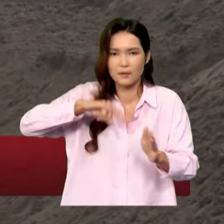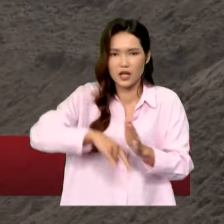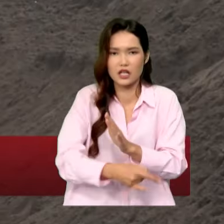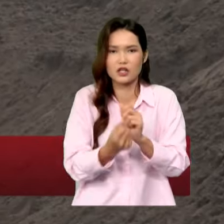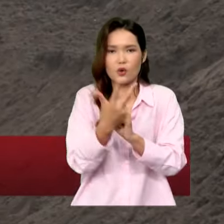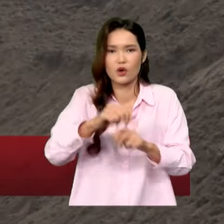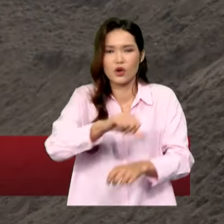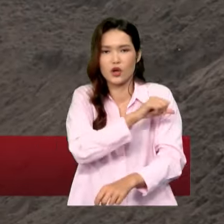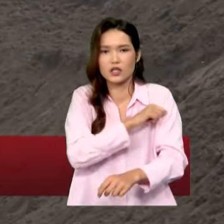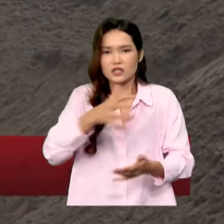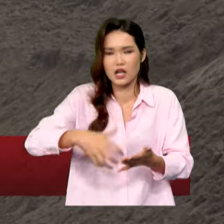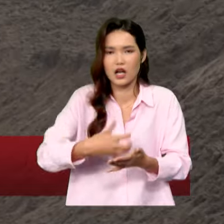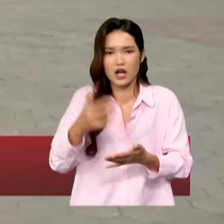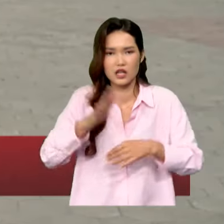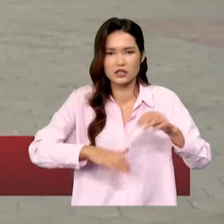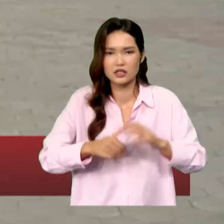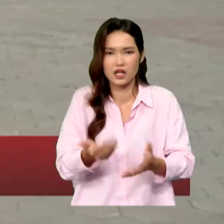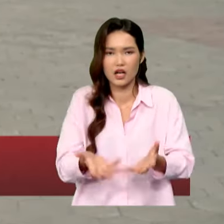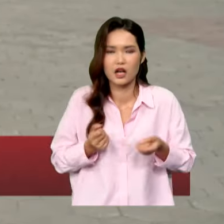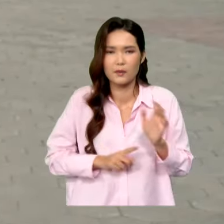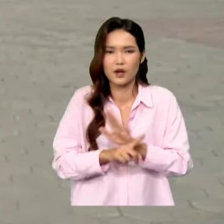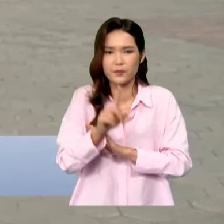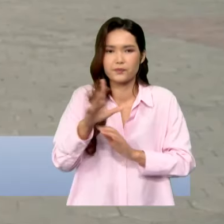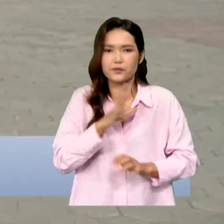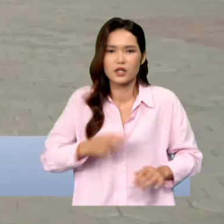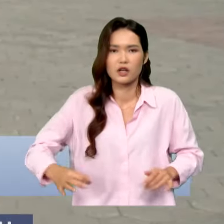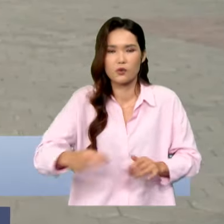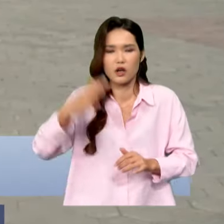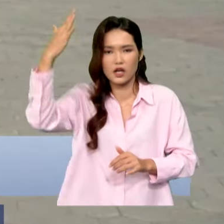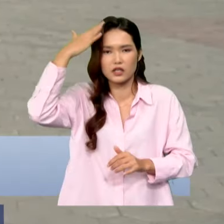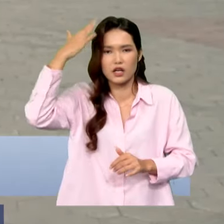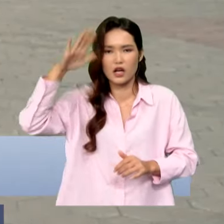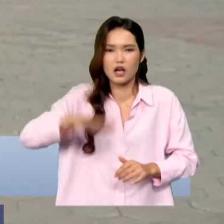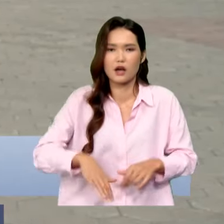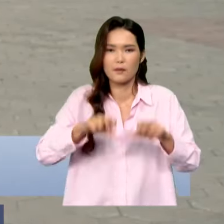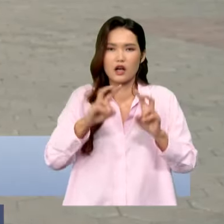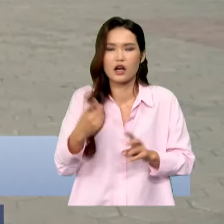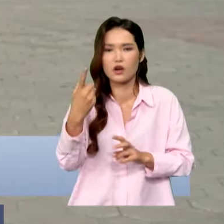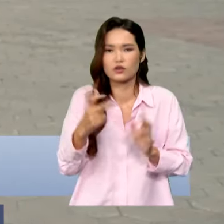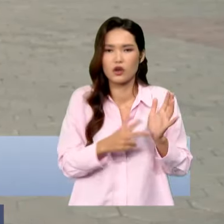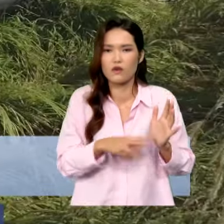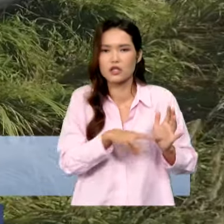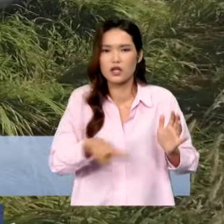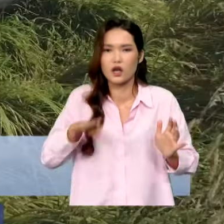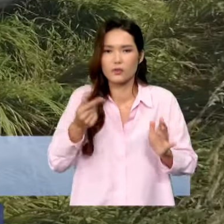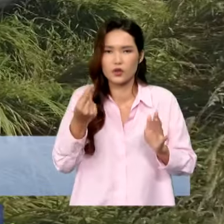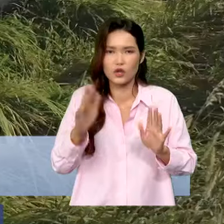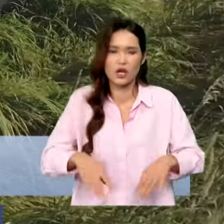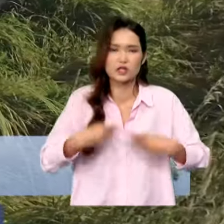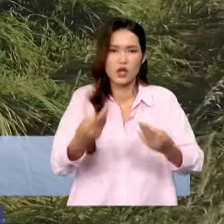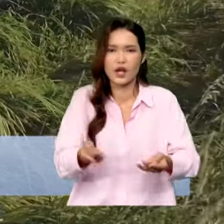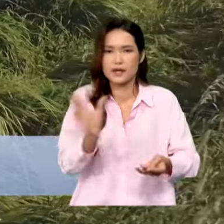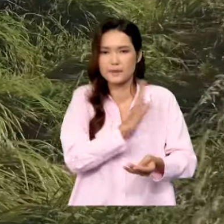13 шақырым арық қазуды қолға алыпты. Областной акимат выделил бюджетные средства в размере 108 миллионов тенге